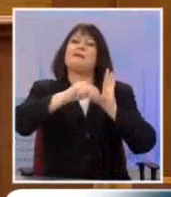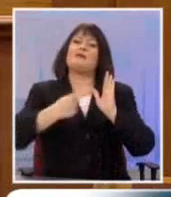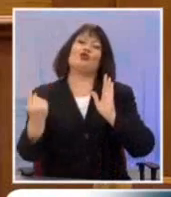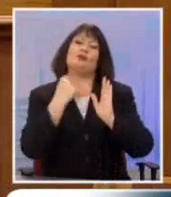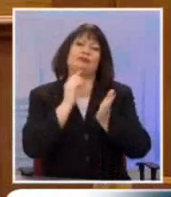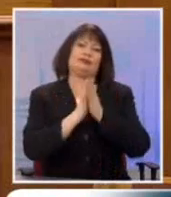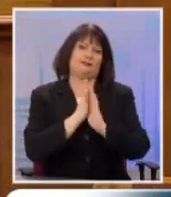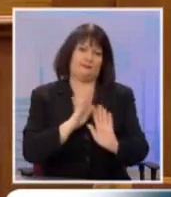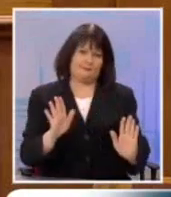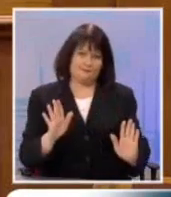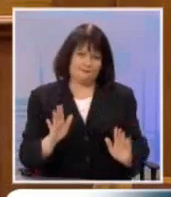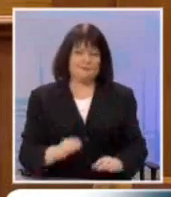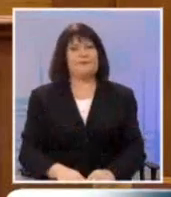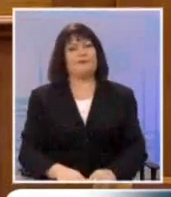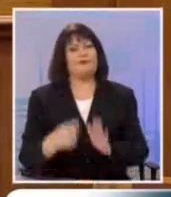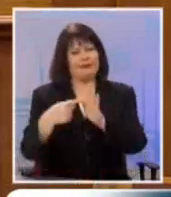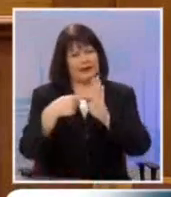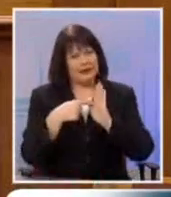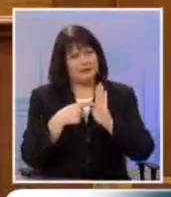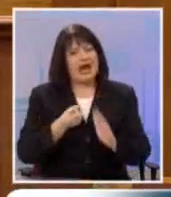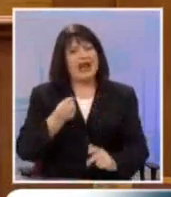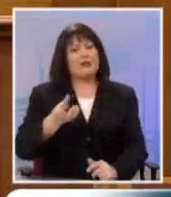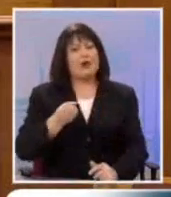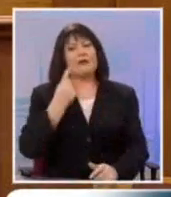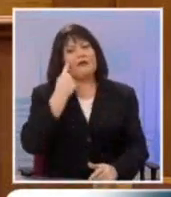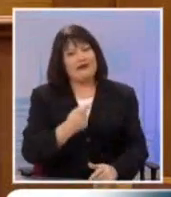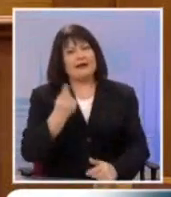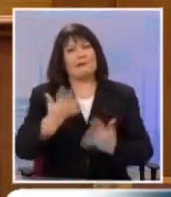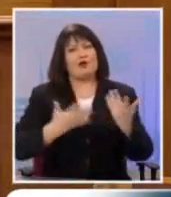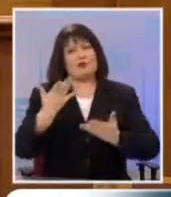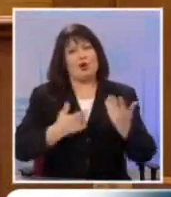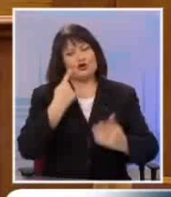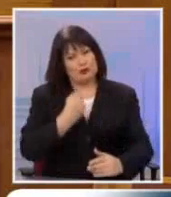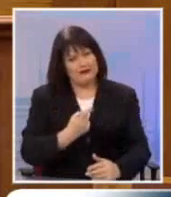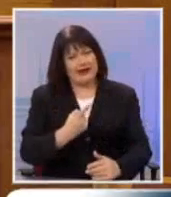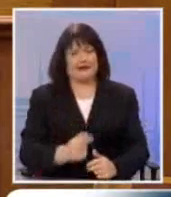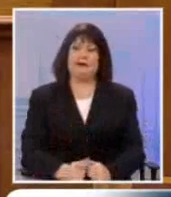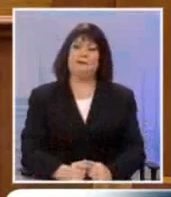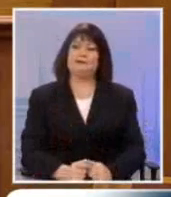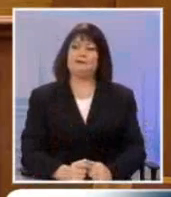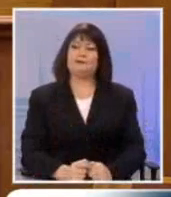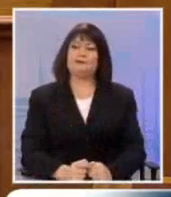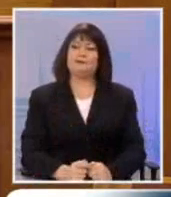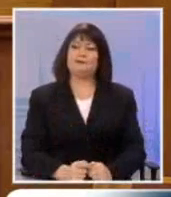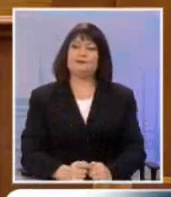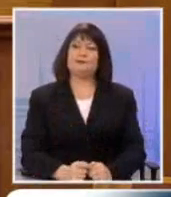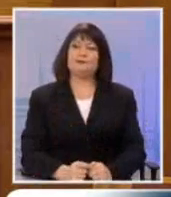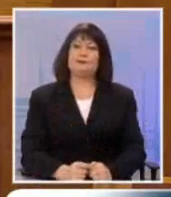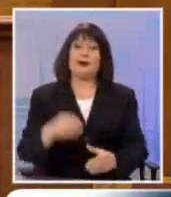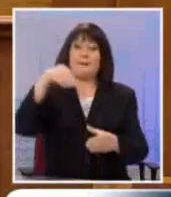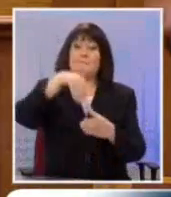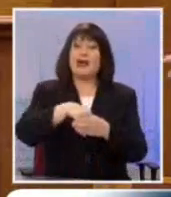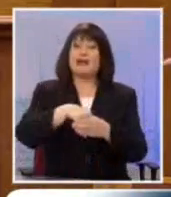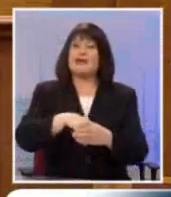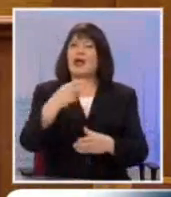που αναδεικνύονται με γλαφυρό τρόπο από τους αριθμούς στον προϋπολογισμό που έχουμε μπροστά μας. Την ύπαρξη παγίδα